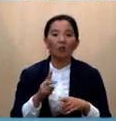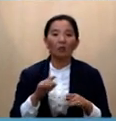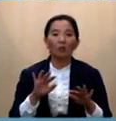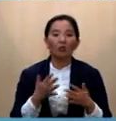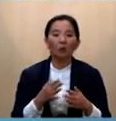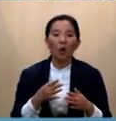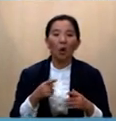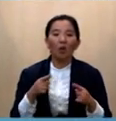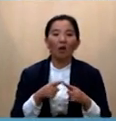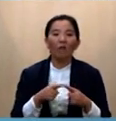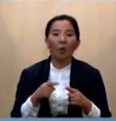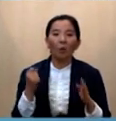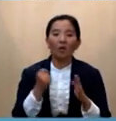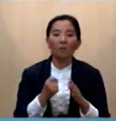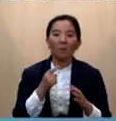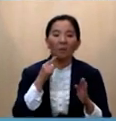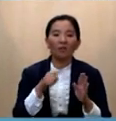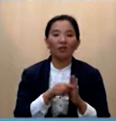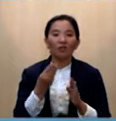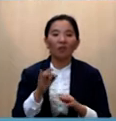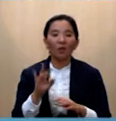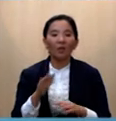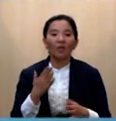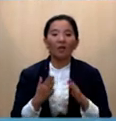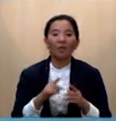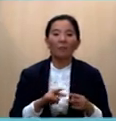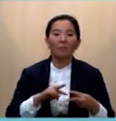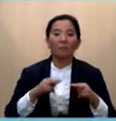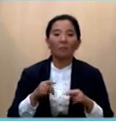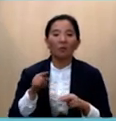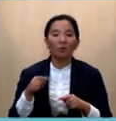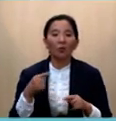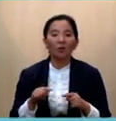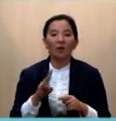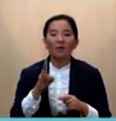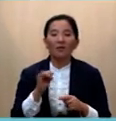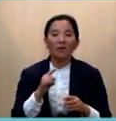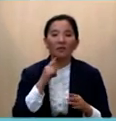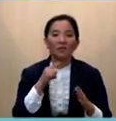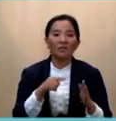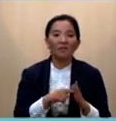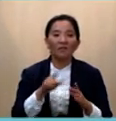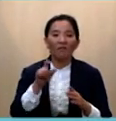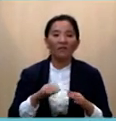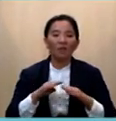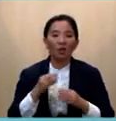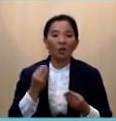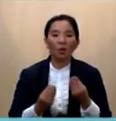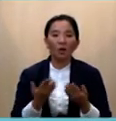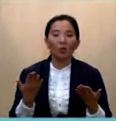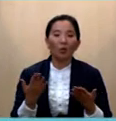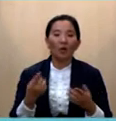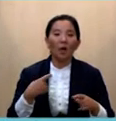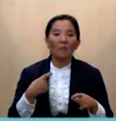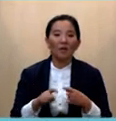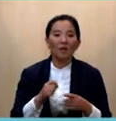с угловым ударом, если попадает мяч в штангу или в перекладину, не задев вратаря, игрок, который бил,